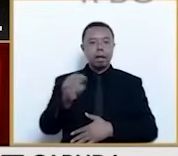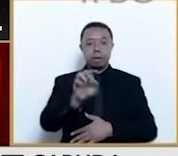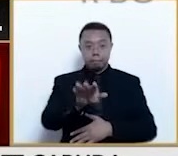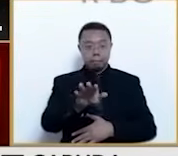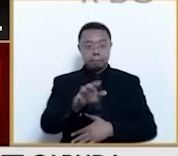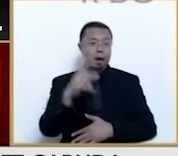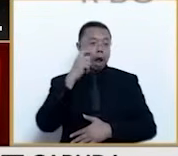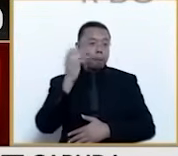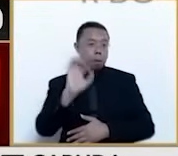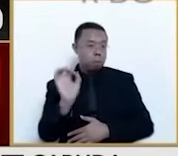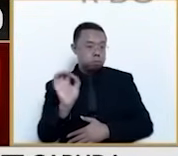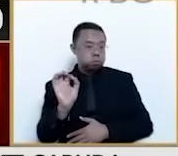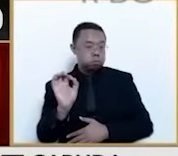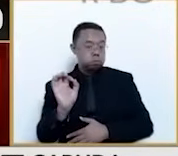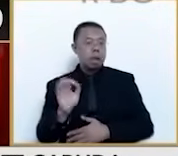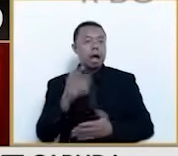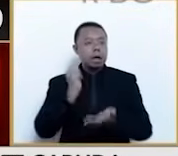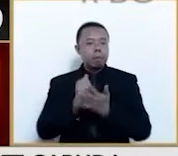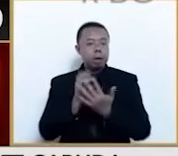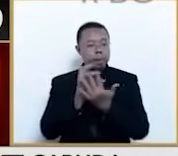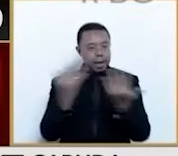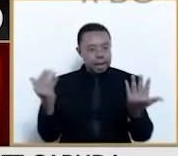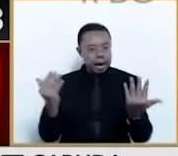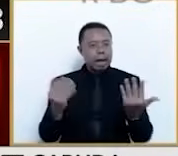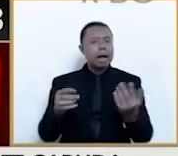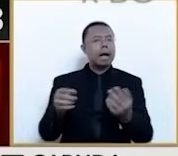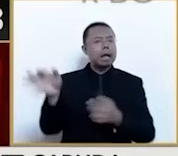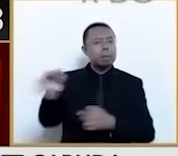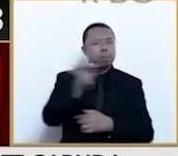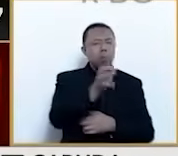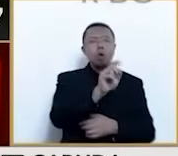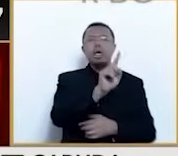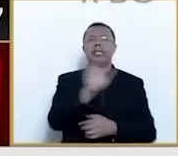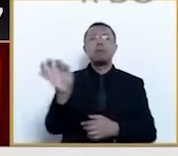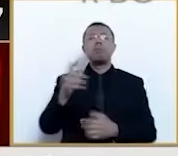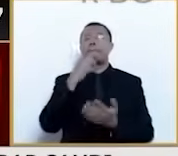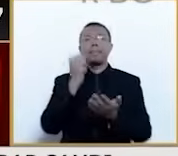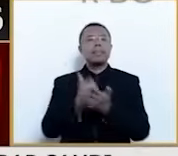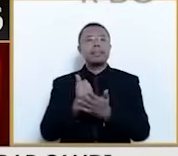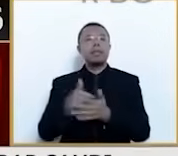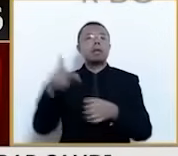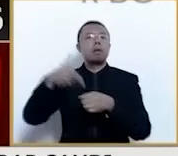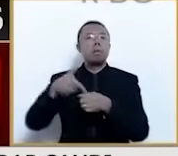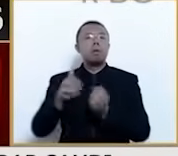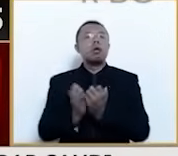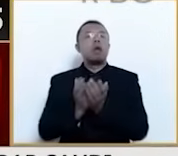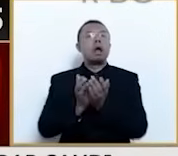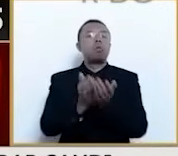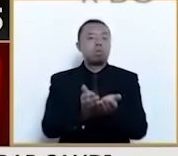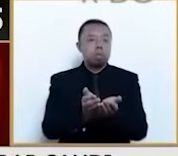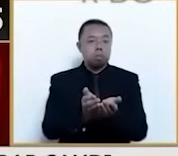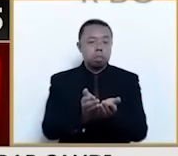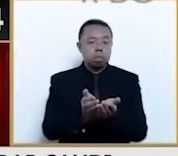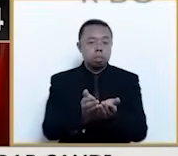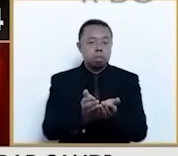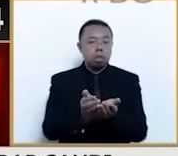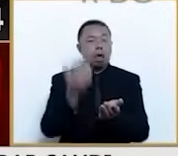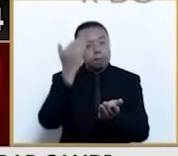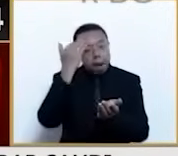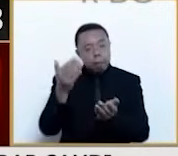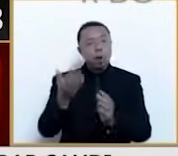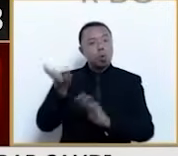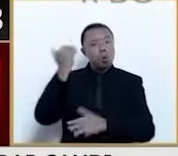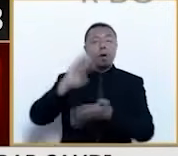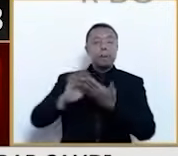belum. Jadi kebutuhan masyarakat di sana memang sangat butuh sekali tentang SPBU terapung ini. Sebetulnya